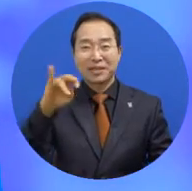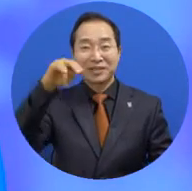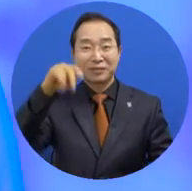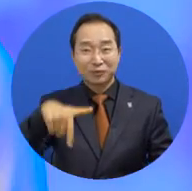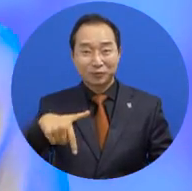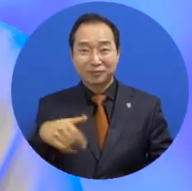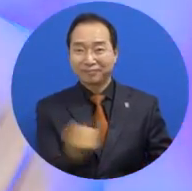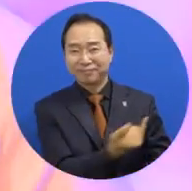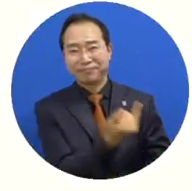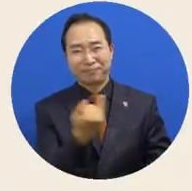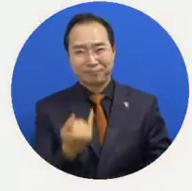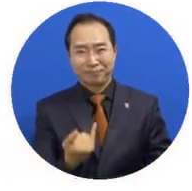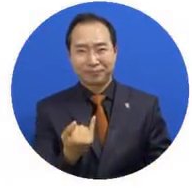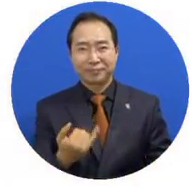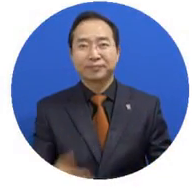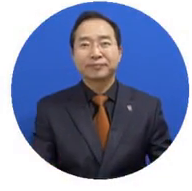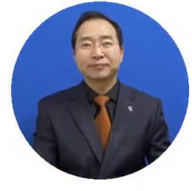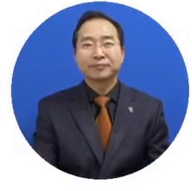작가를 만나봅니다.